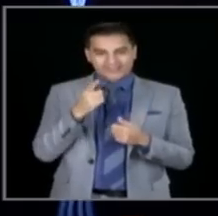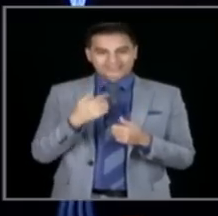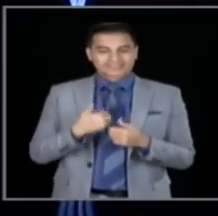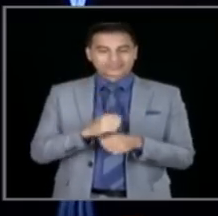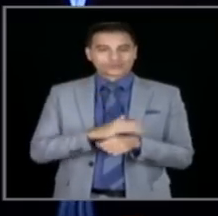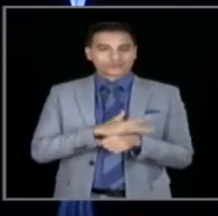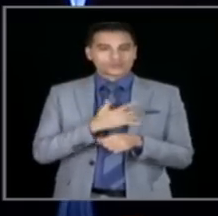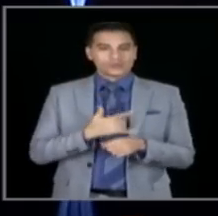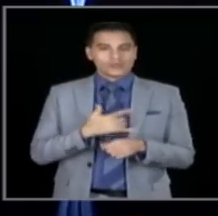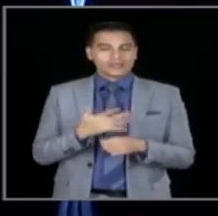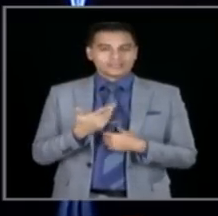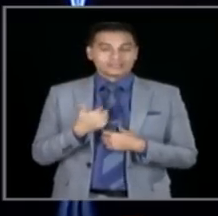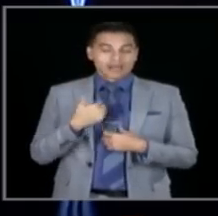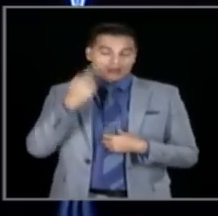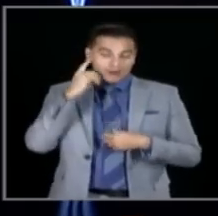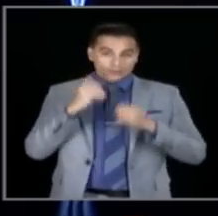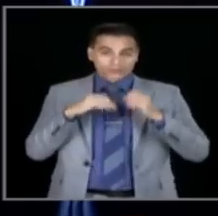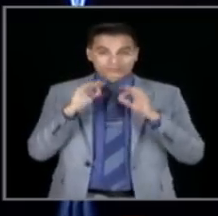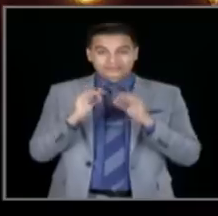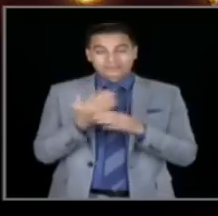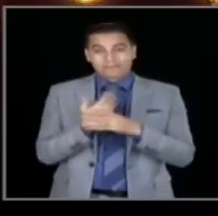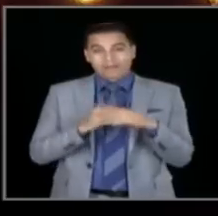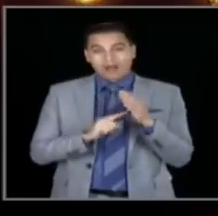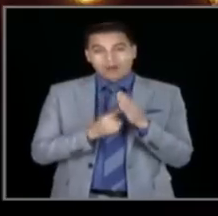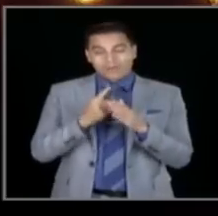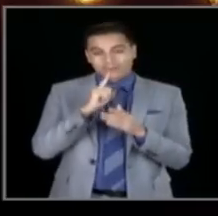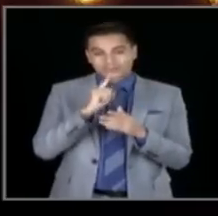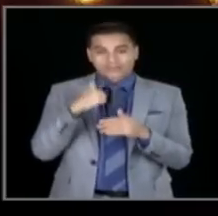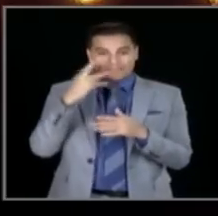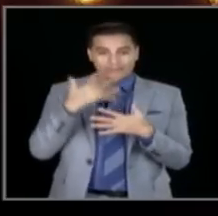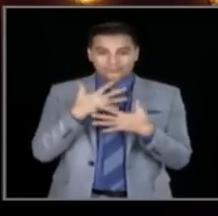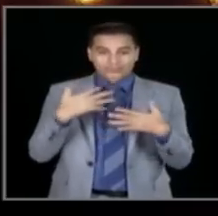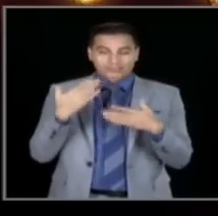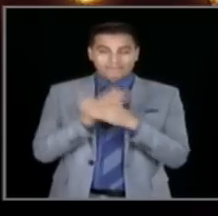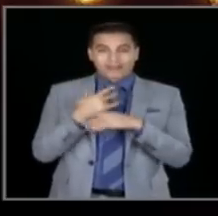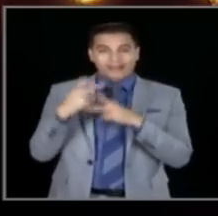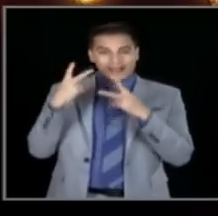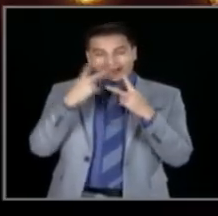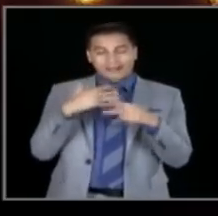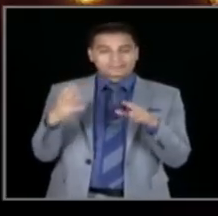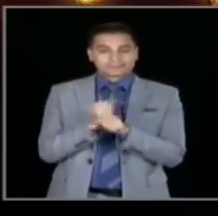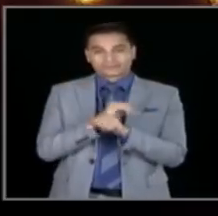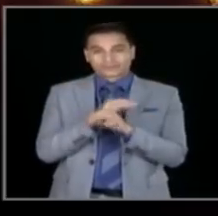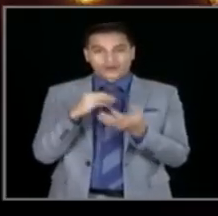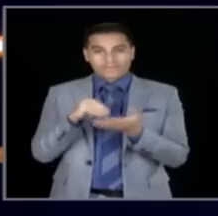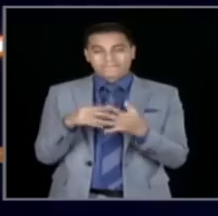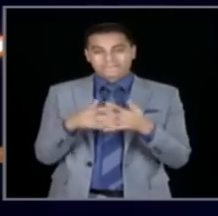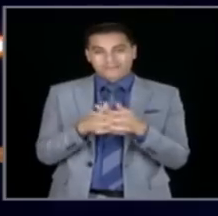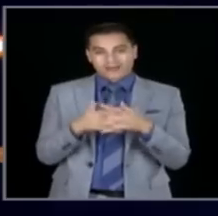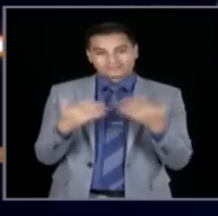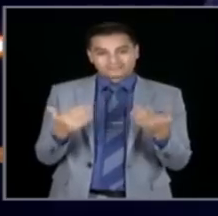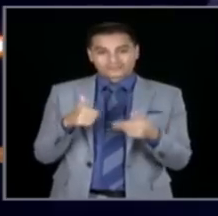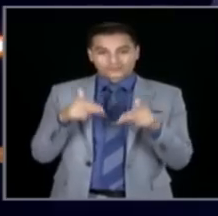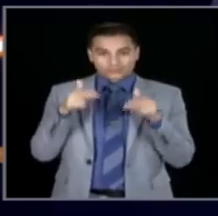ايه؟ متوترة شوية لأنها أول مرة، ولكن مبسوطة إن كان حلم من أحلام إن أنا أكون متواجدة هنا. يعني